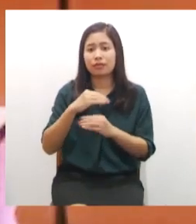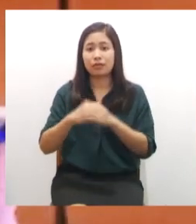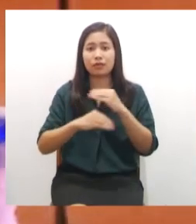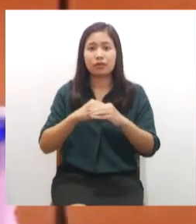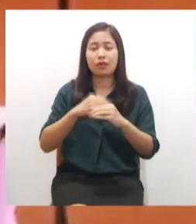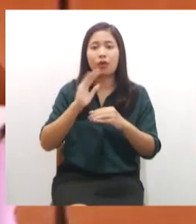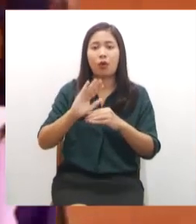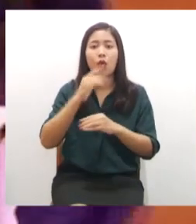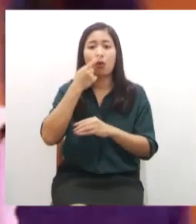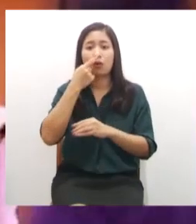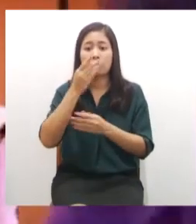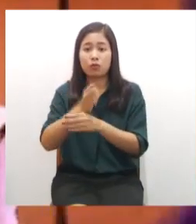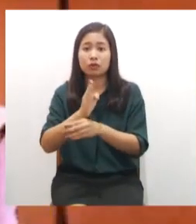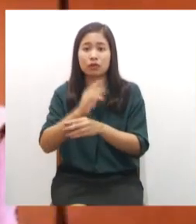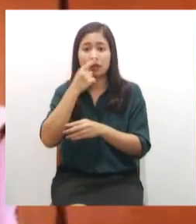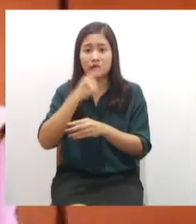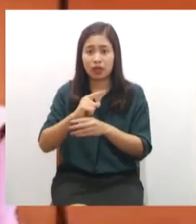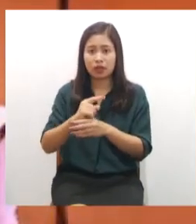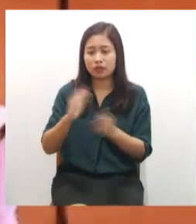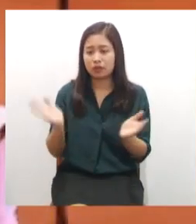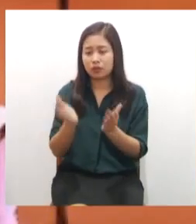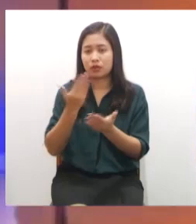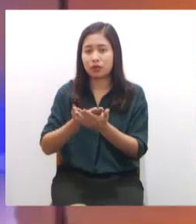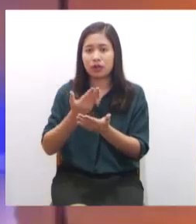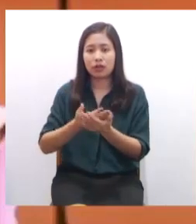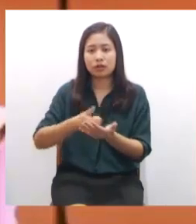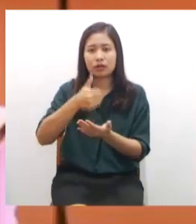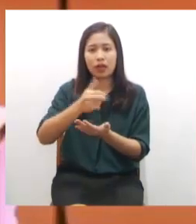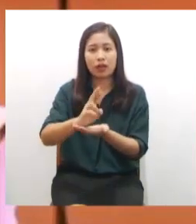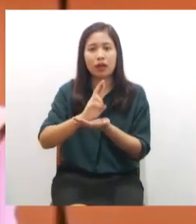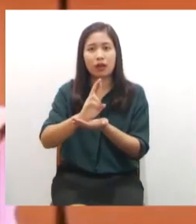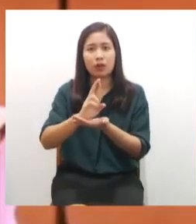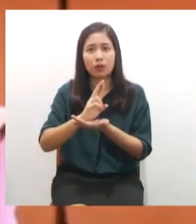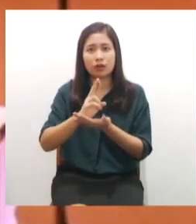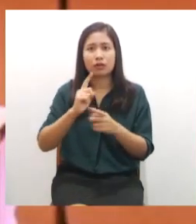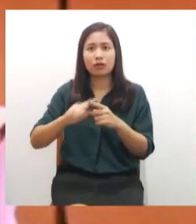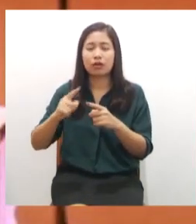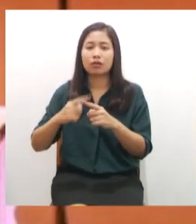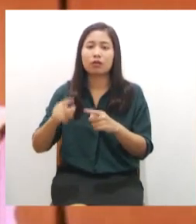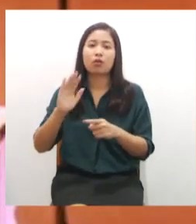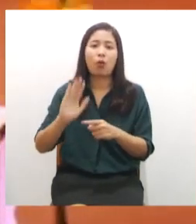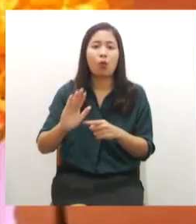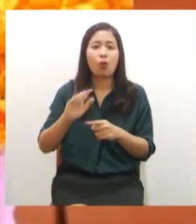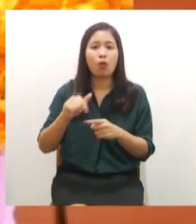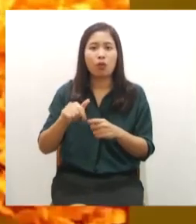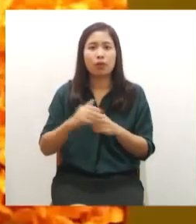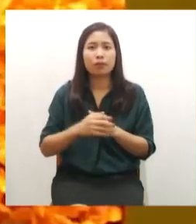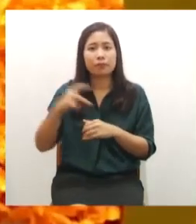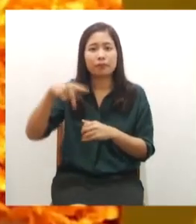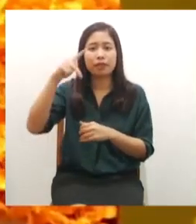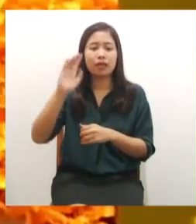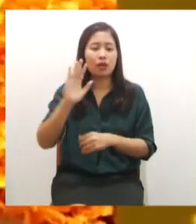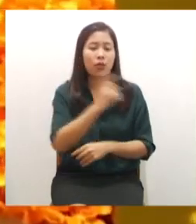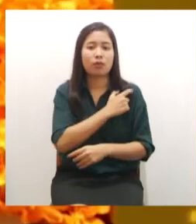ฟที่สนับสนุนจากครูที่ได้รับรางวัลครูเจ้าฟ้ากรมหลวงนราธิวาสราชนครินทร์รุ่นที่